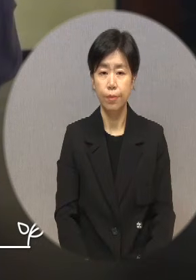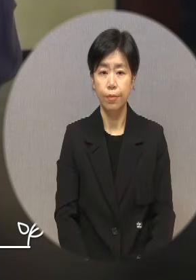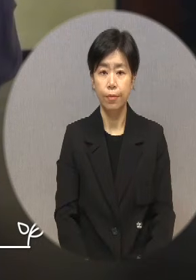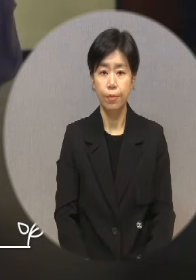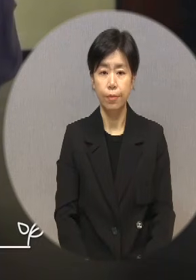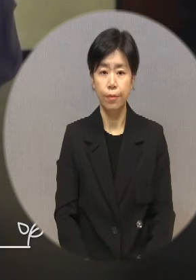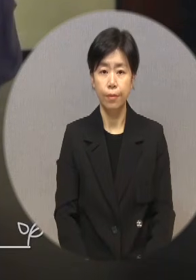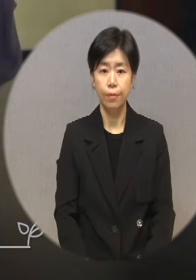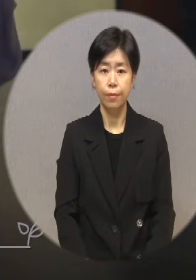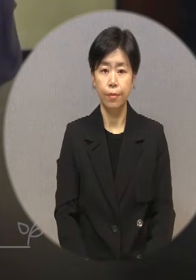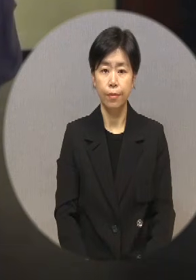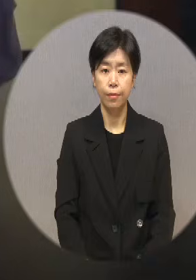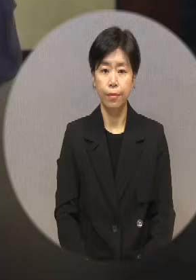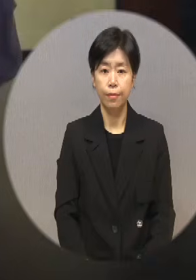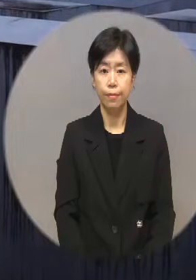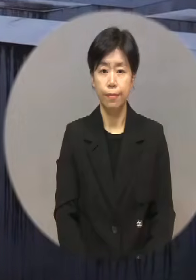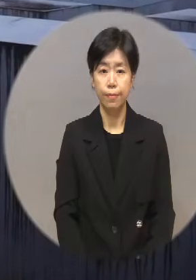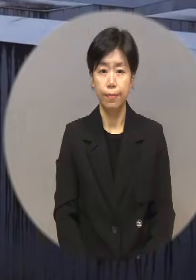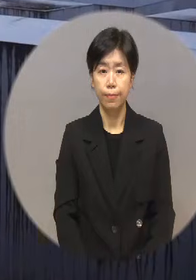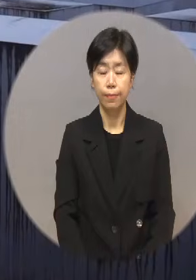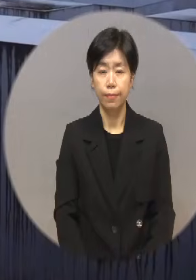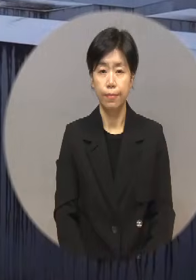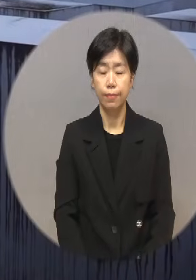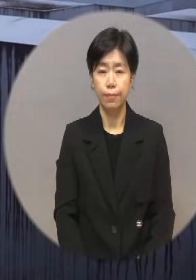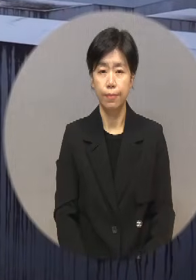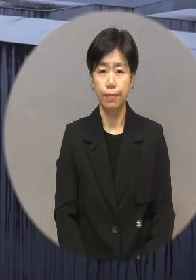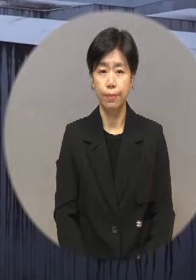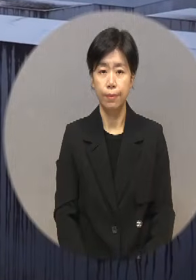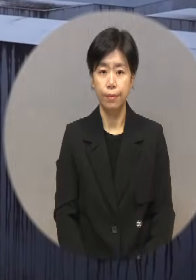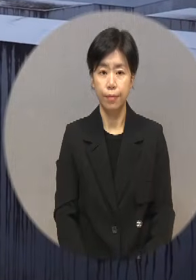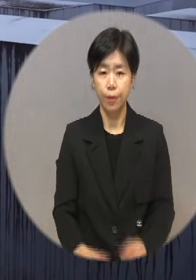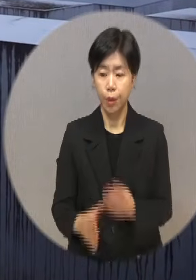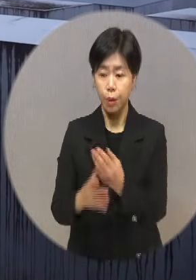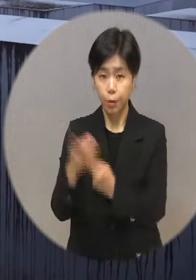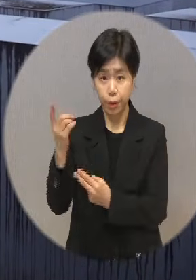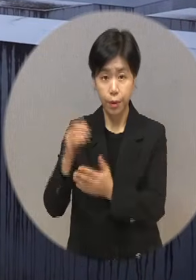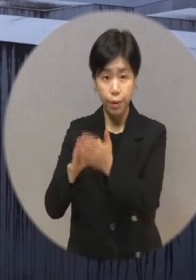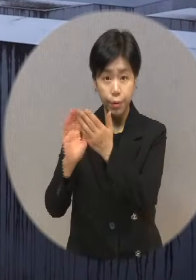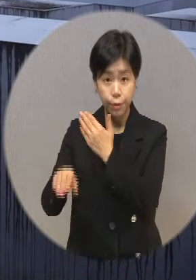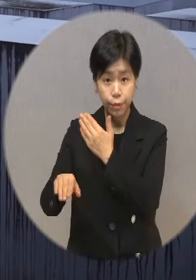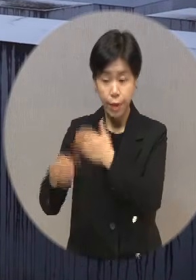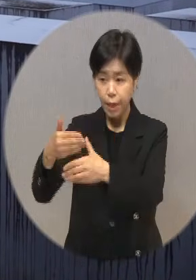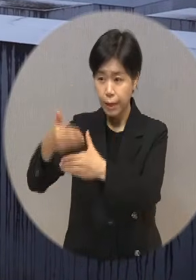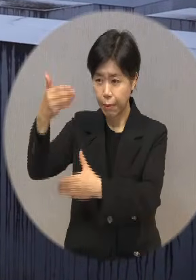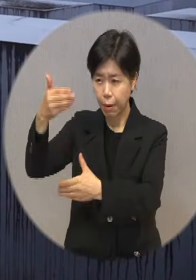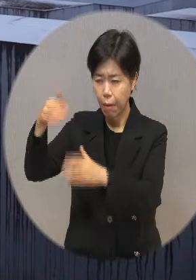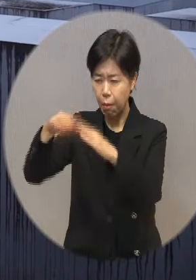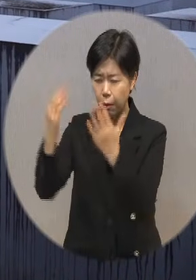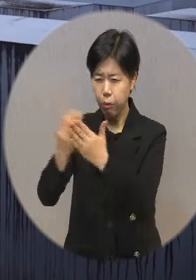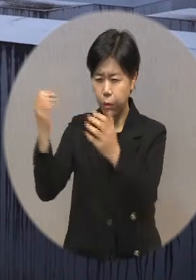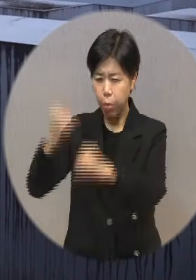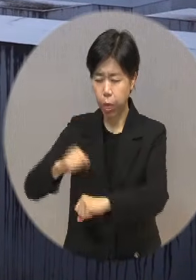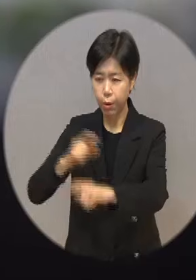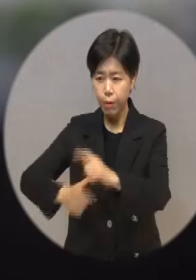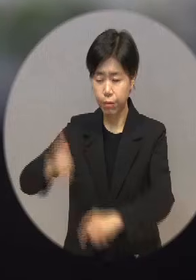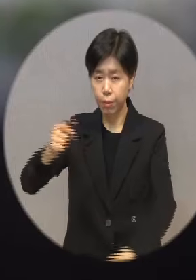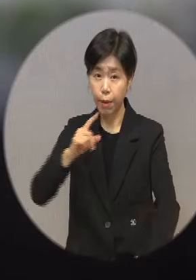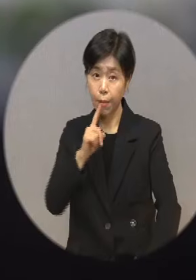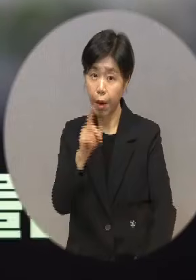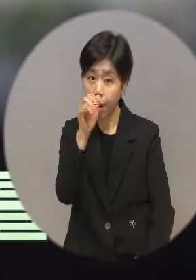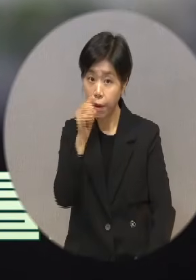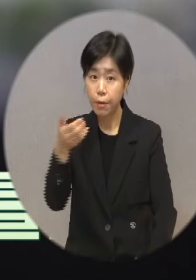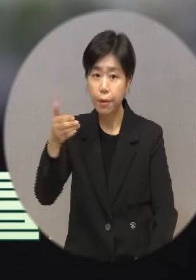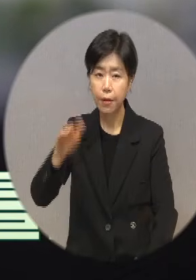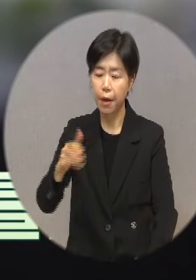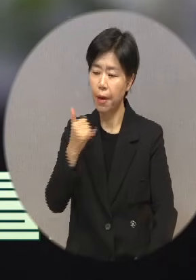계기가 되었던 것 같아요. 네. 통일 직후 장벽을 허물자는 목소리도 있었습니다. 하지만